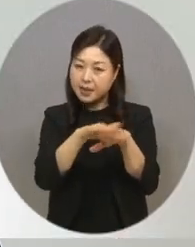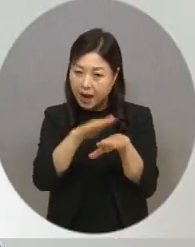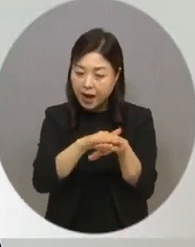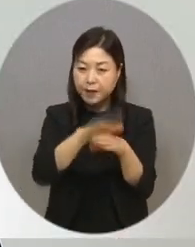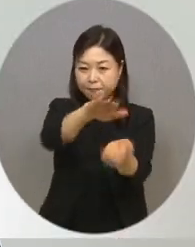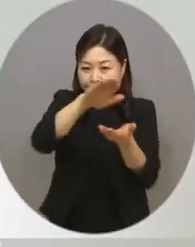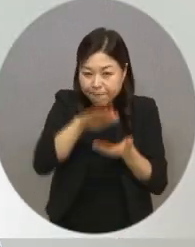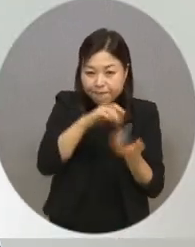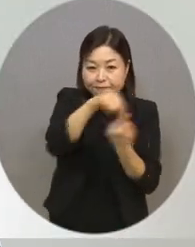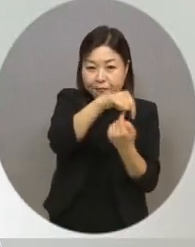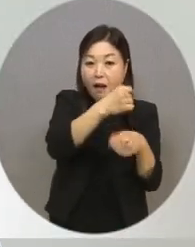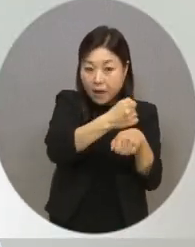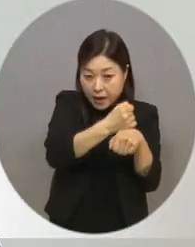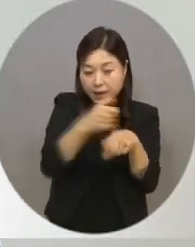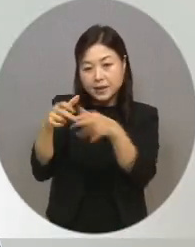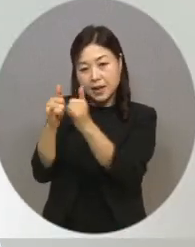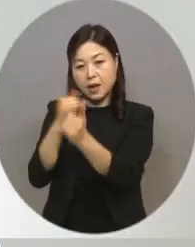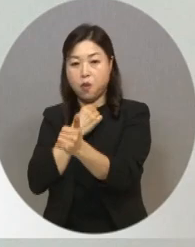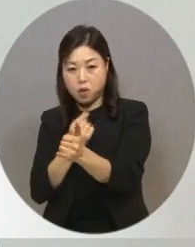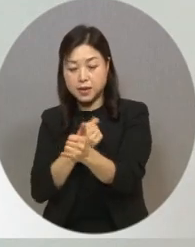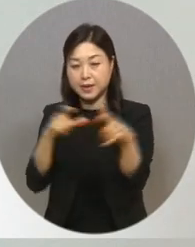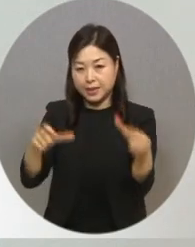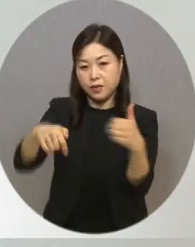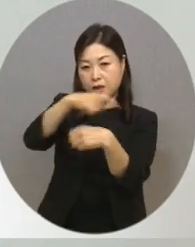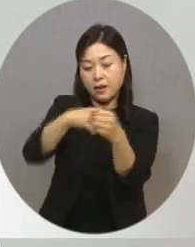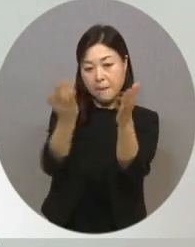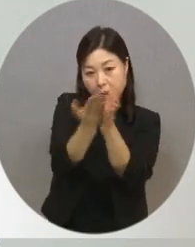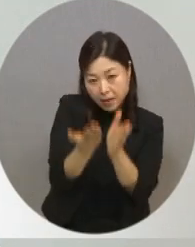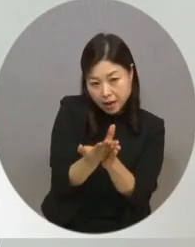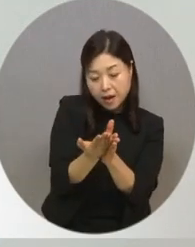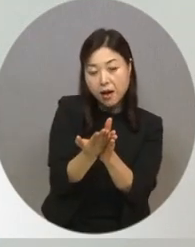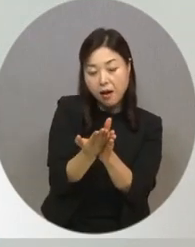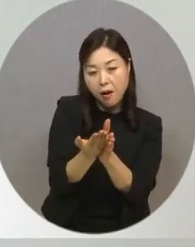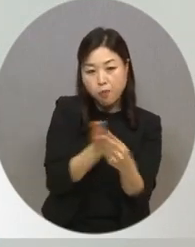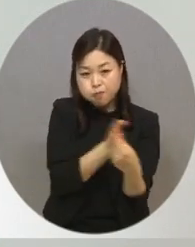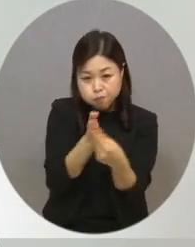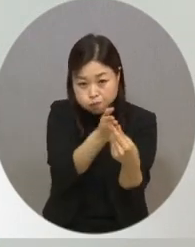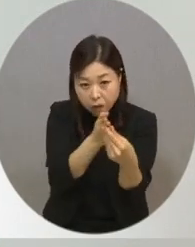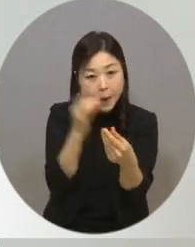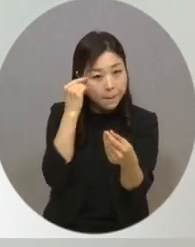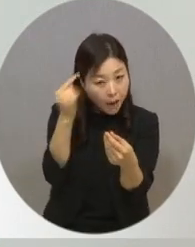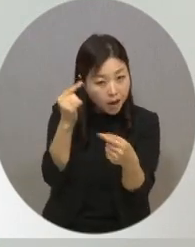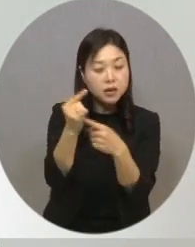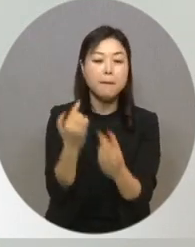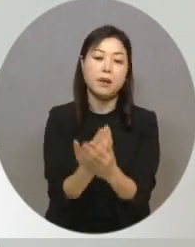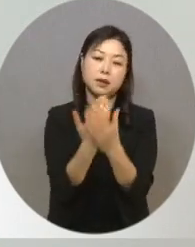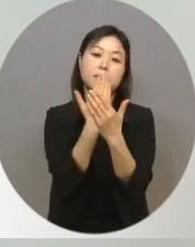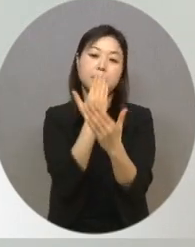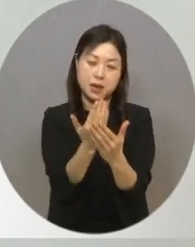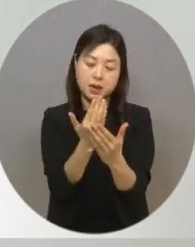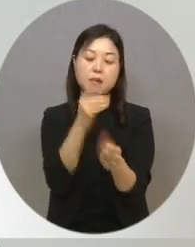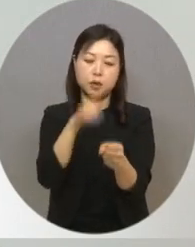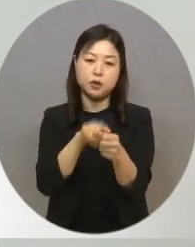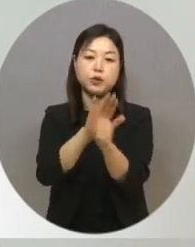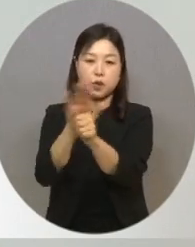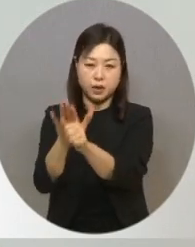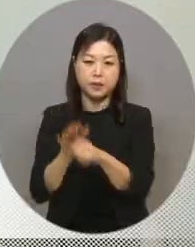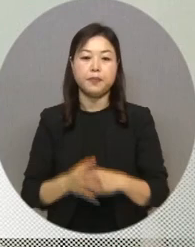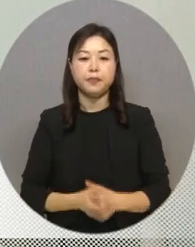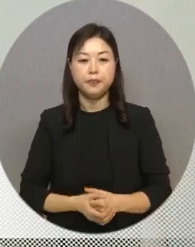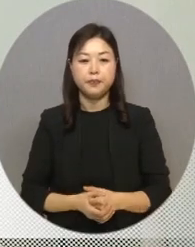욕구와 지역 환경에 맞게 유연하고 창의적으로 발전 진화할 수 있도록 지원하고자